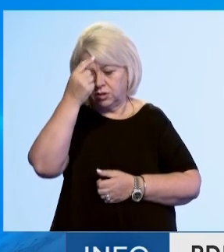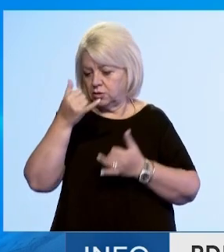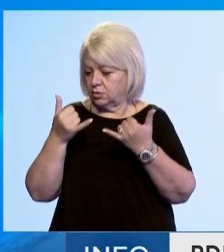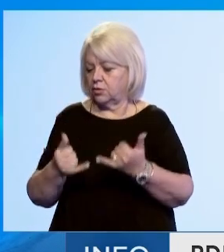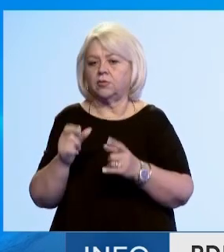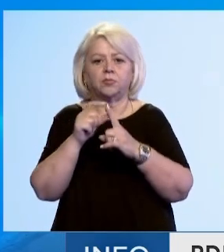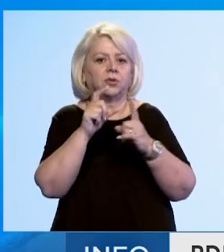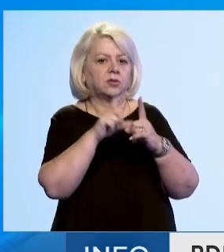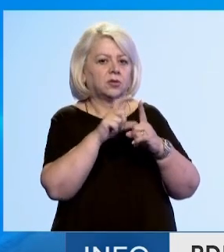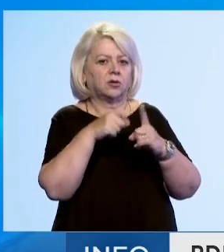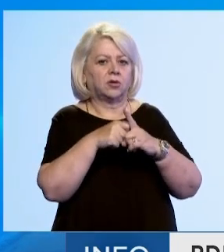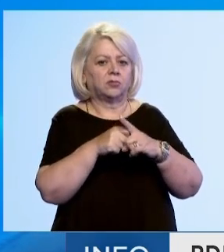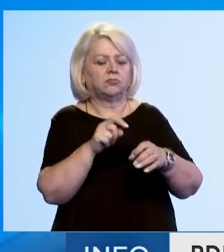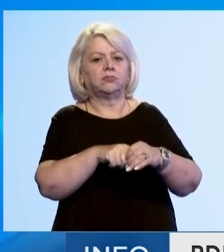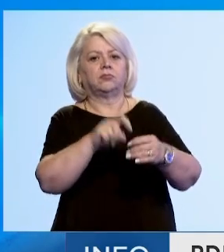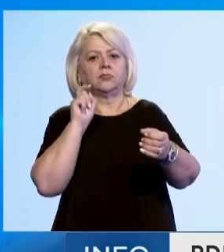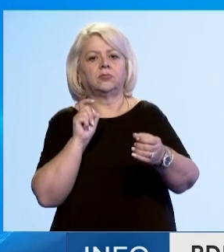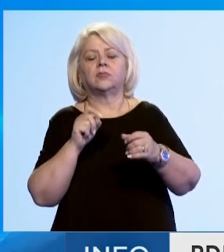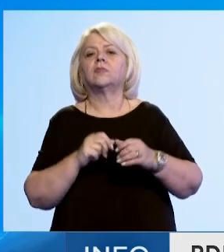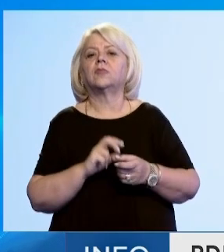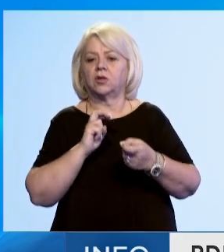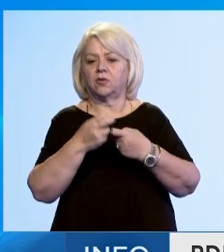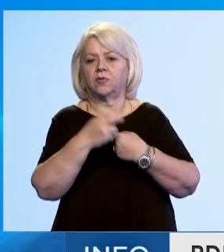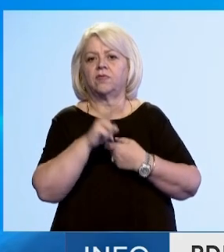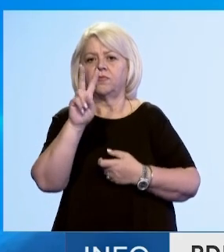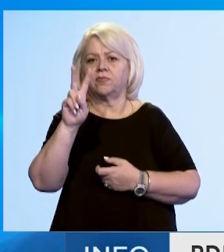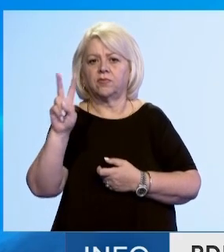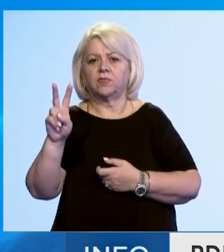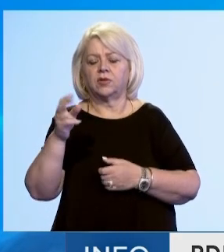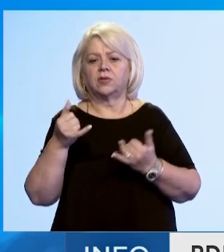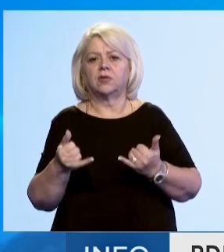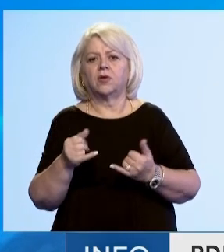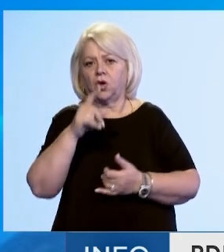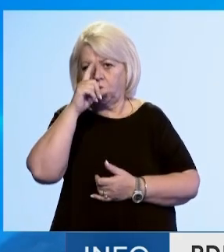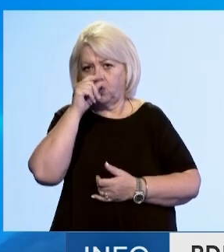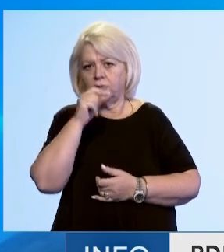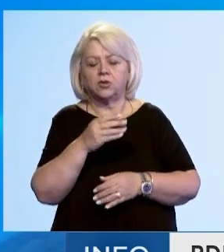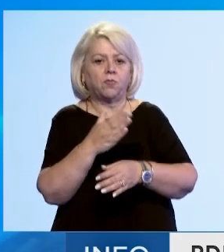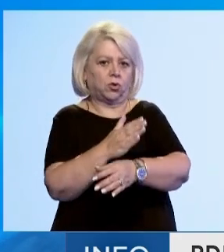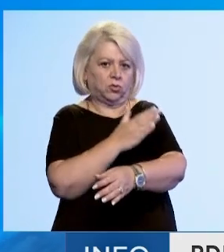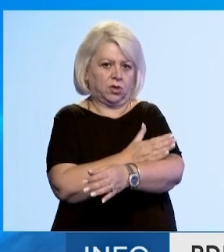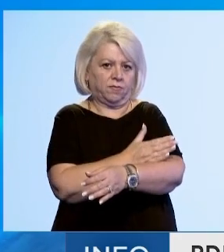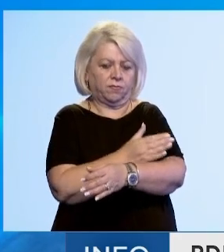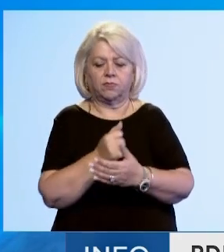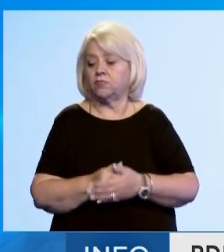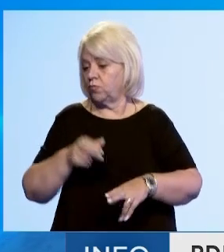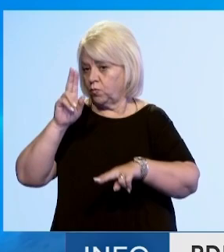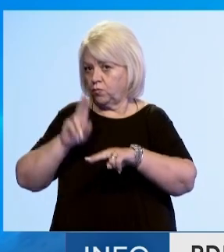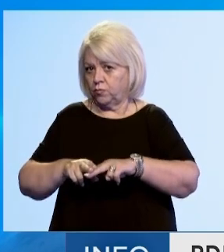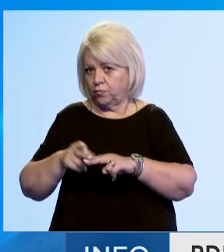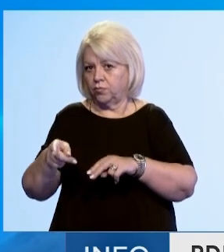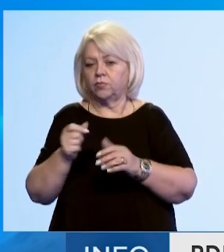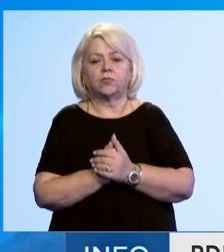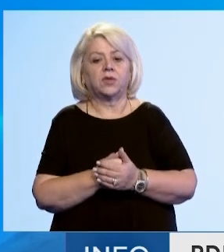PDK ka shkëputur koalicionin qeverisës me lëvizjen vetëvendosje edhe në komunën e Podujevës. Këto vendime vinë